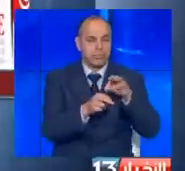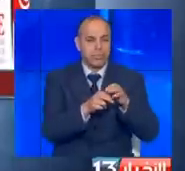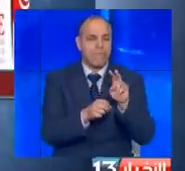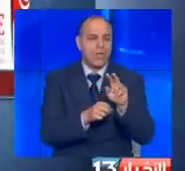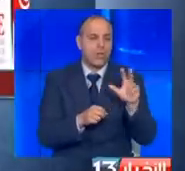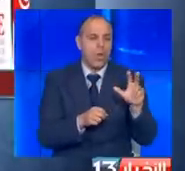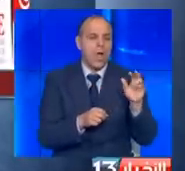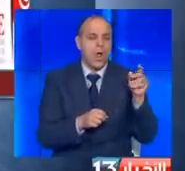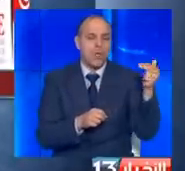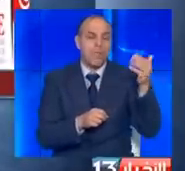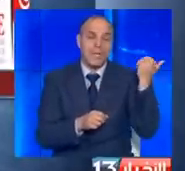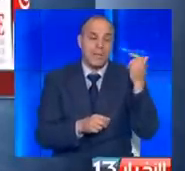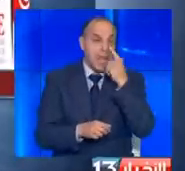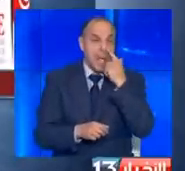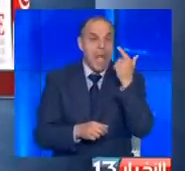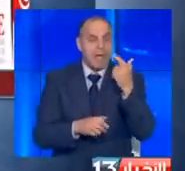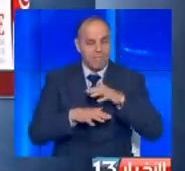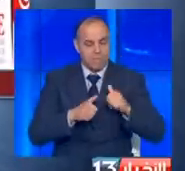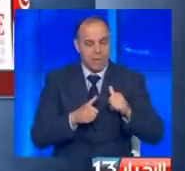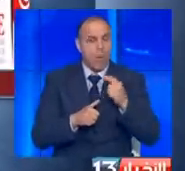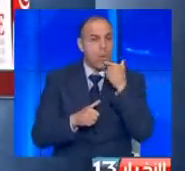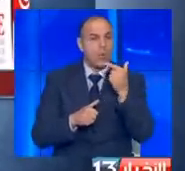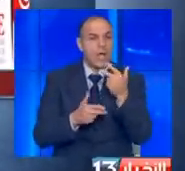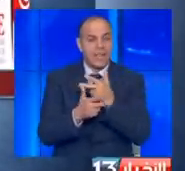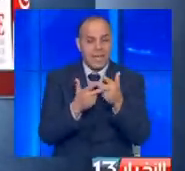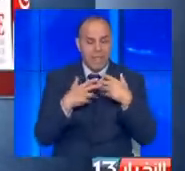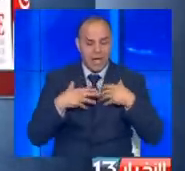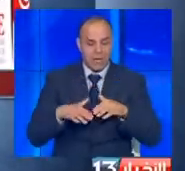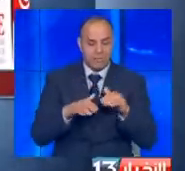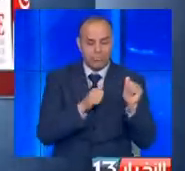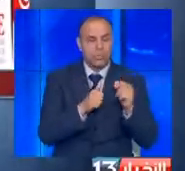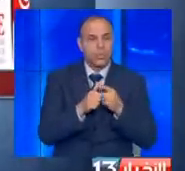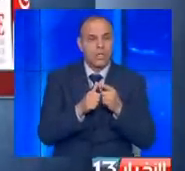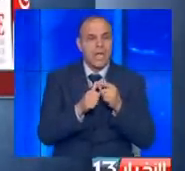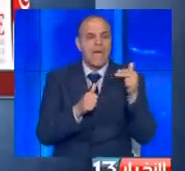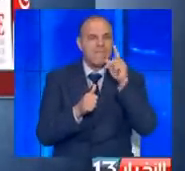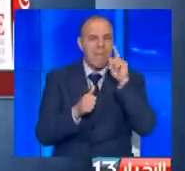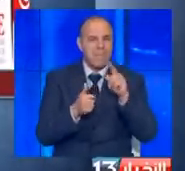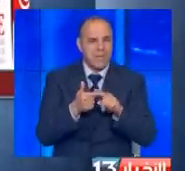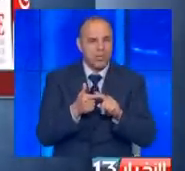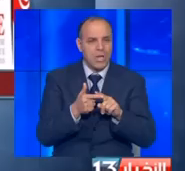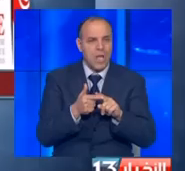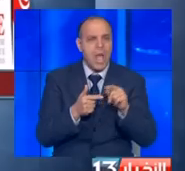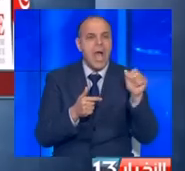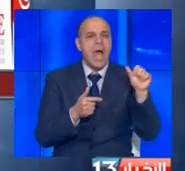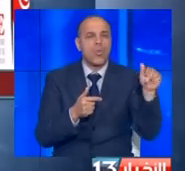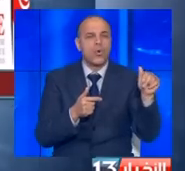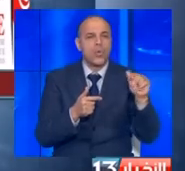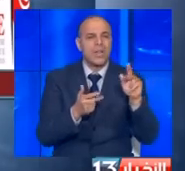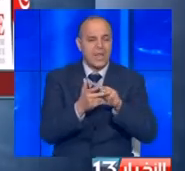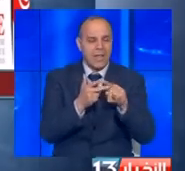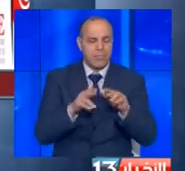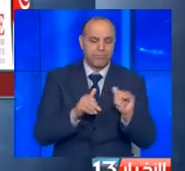والعشرين من نوفمبر ما انتهى الى مغادره ثلاثه اعضاء هم على توالي نجل ابراهيم وانور بن حسن واريد